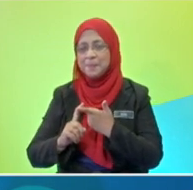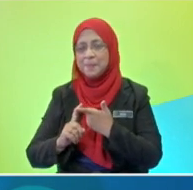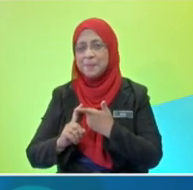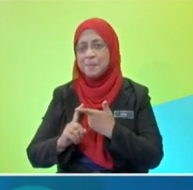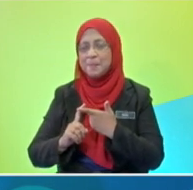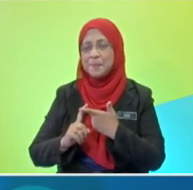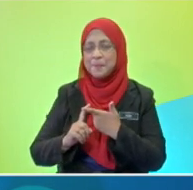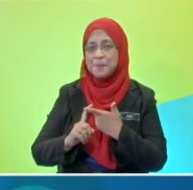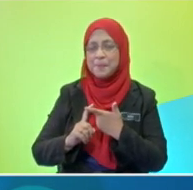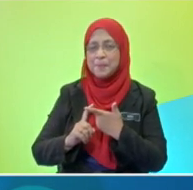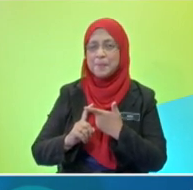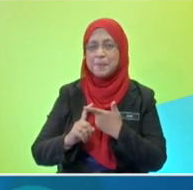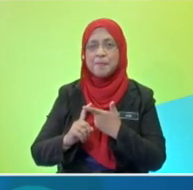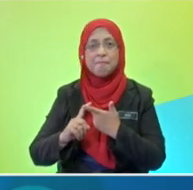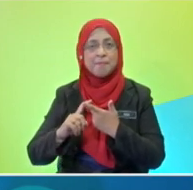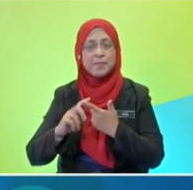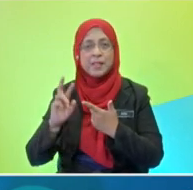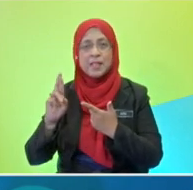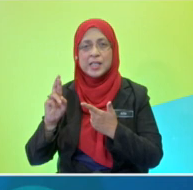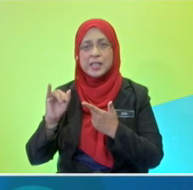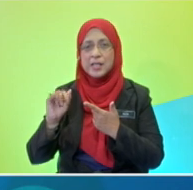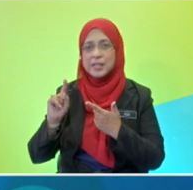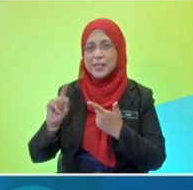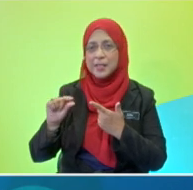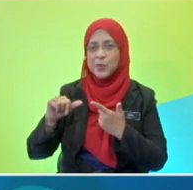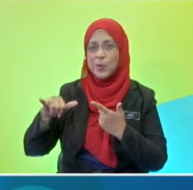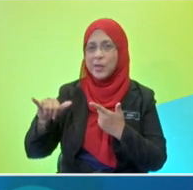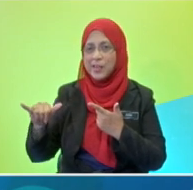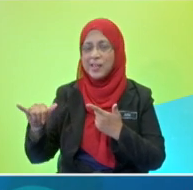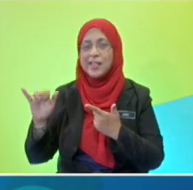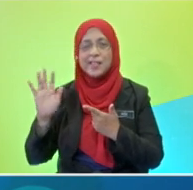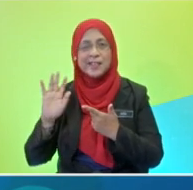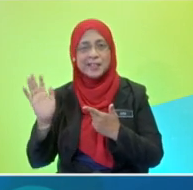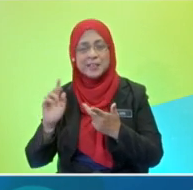baik terusnya Muhammad Rizky Hafiz Muhammad Islam